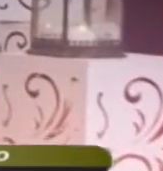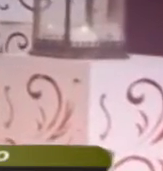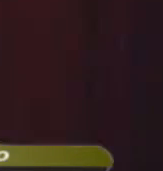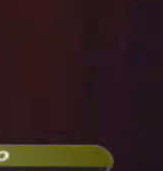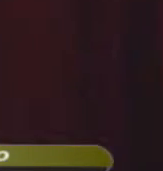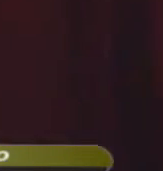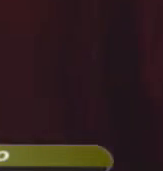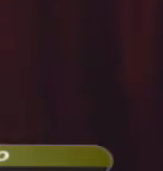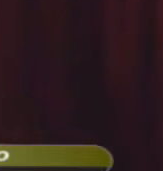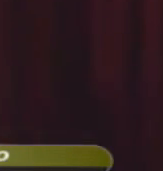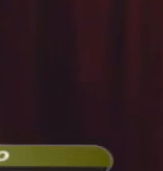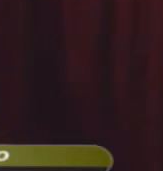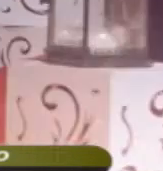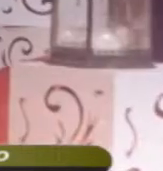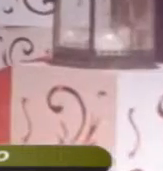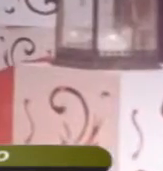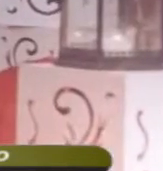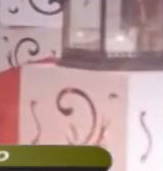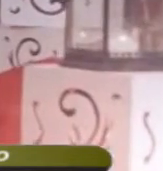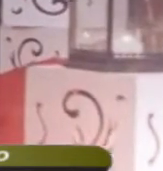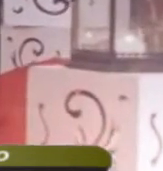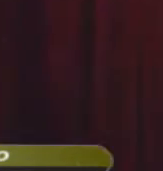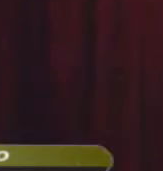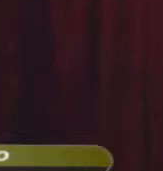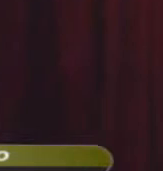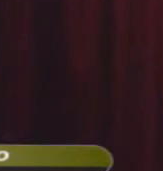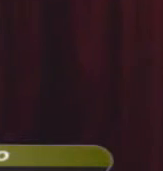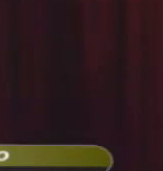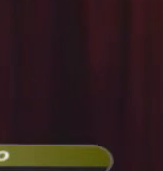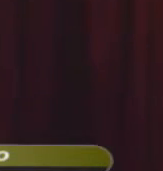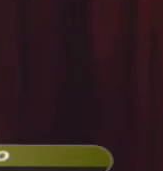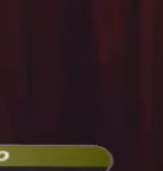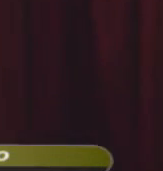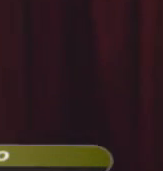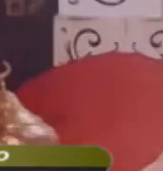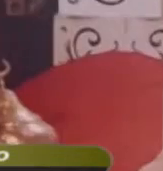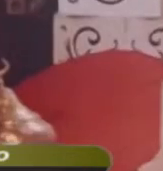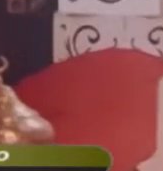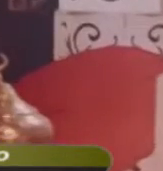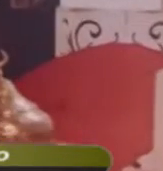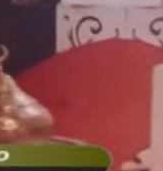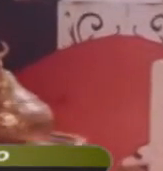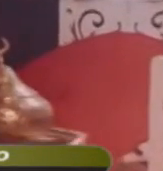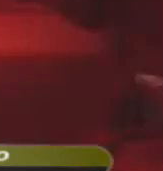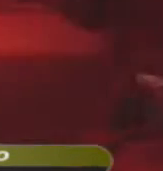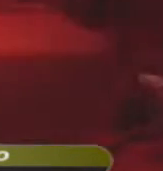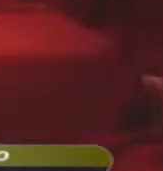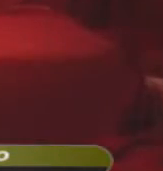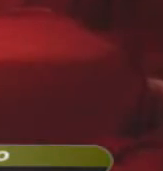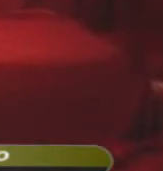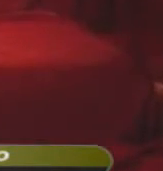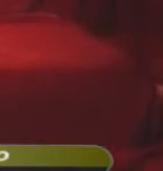nitafeli. Oh no no no no, oh no.